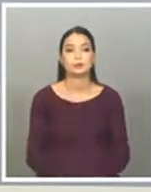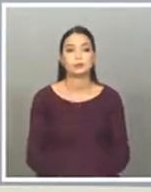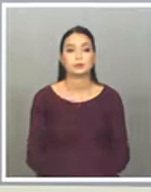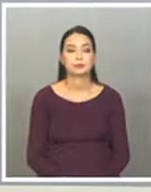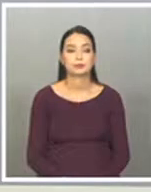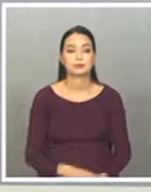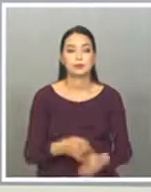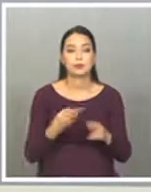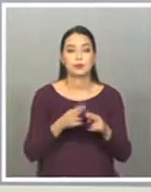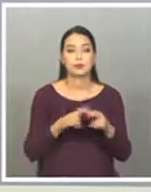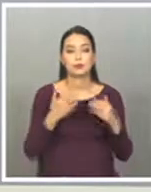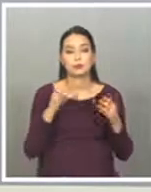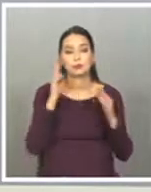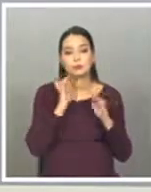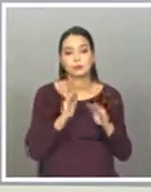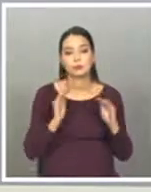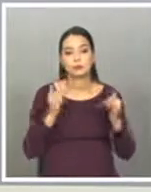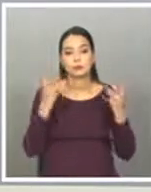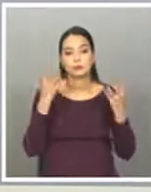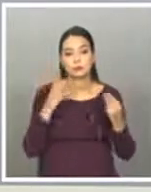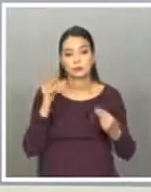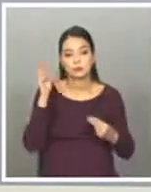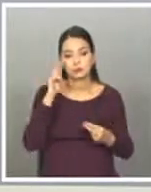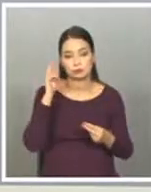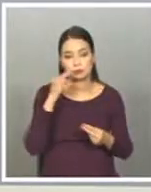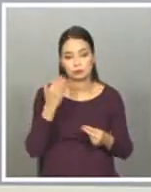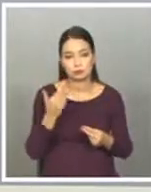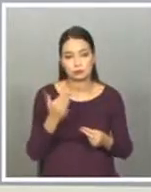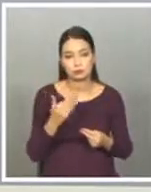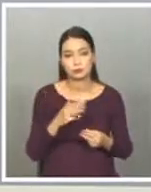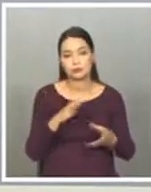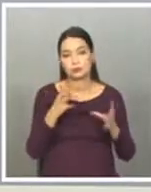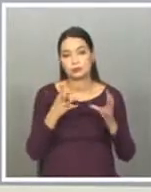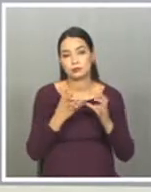Сонымен оқушылар, бүгінгі сабақта рационал